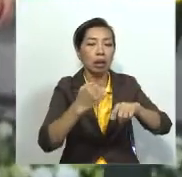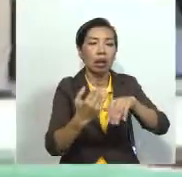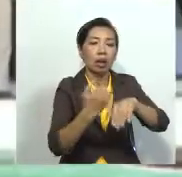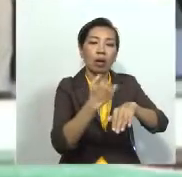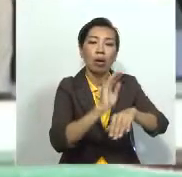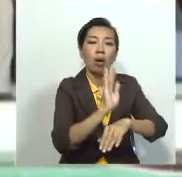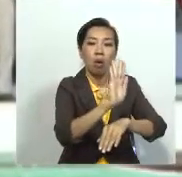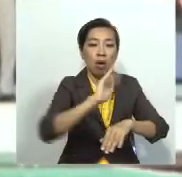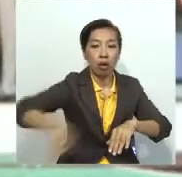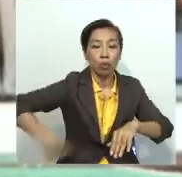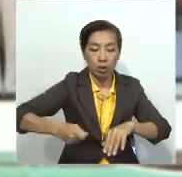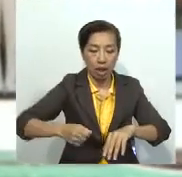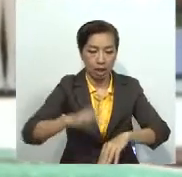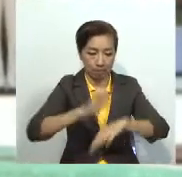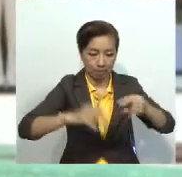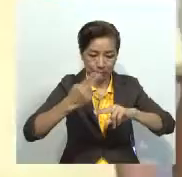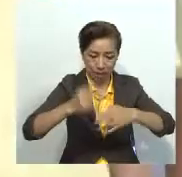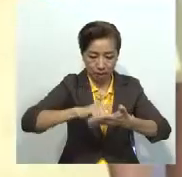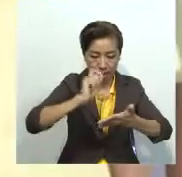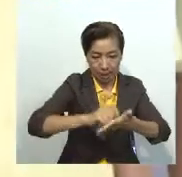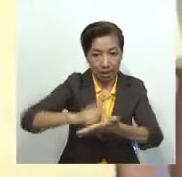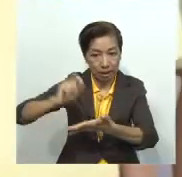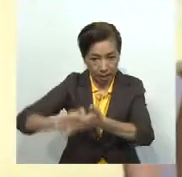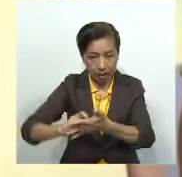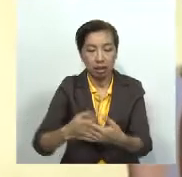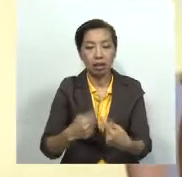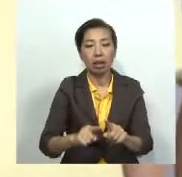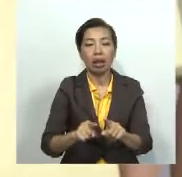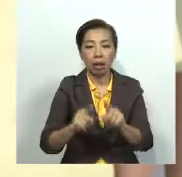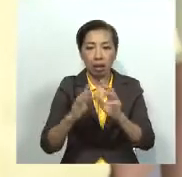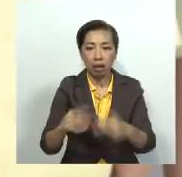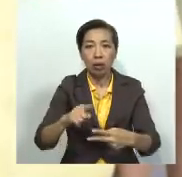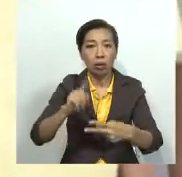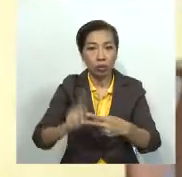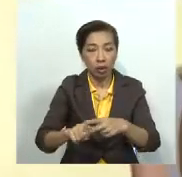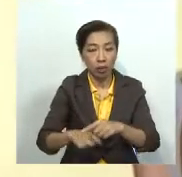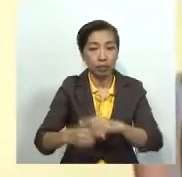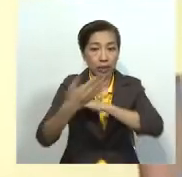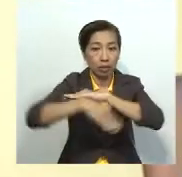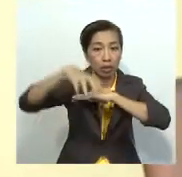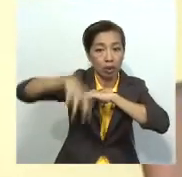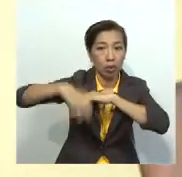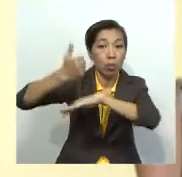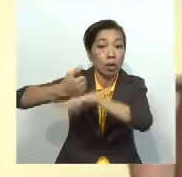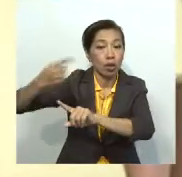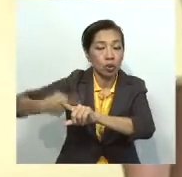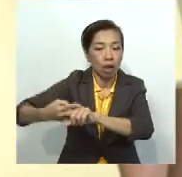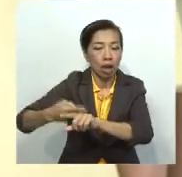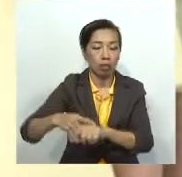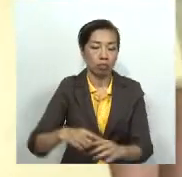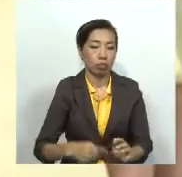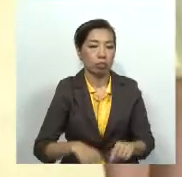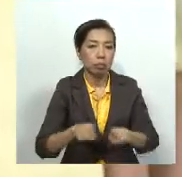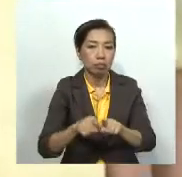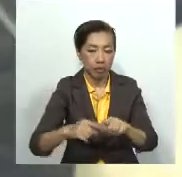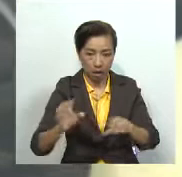การกัมพูชานั้นเป็นผู้ลงนามหลังจากนั้นนะครับนายวรวุฒิมาลารักษาการแทนผู้ว่าการรถไฟแห่งประเทศไทยเป็นตัวแทนในการมอบร